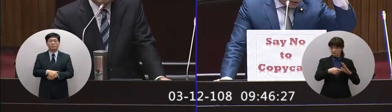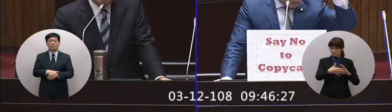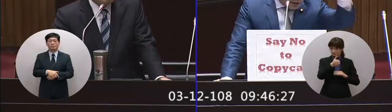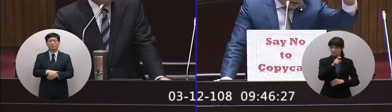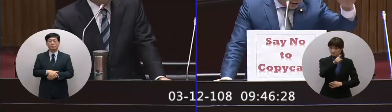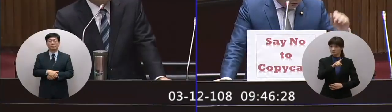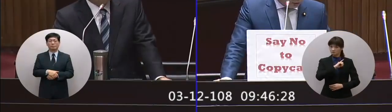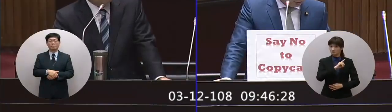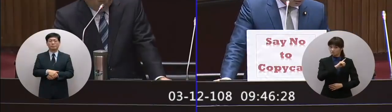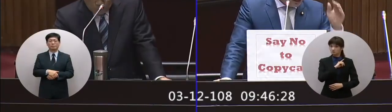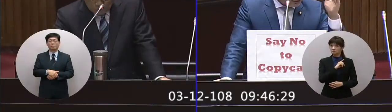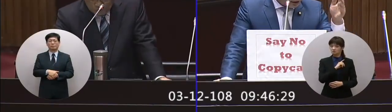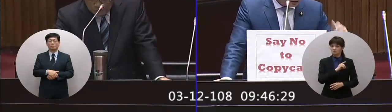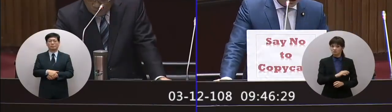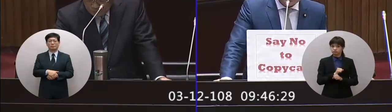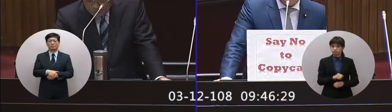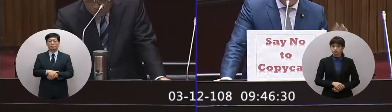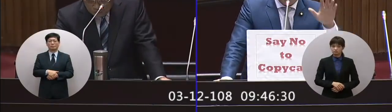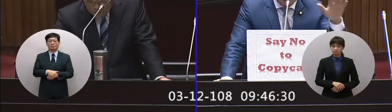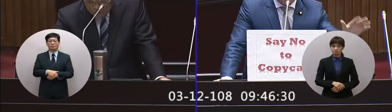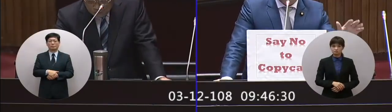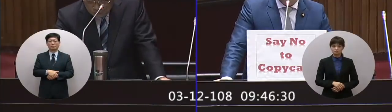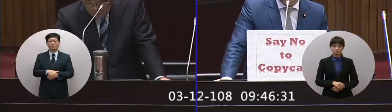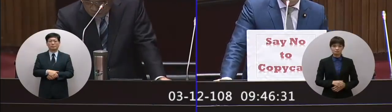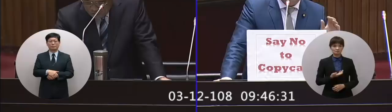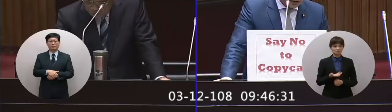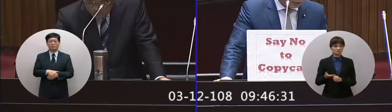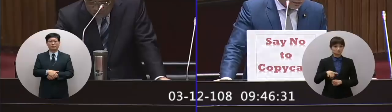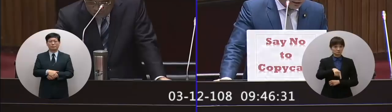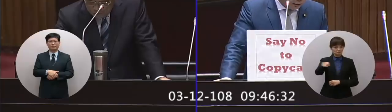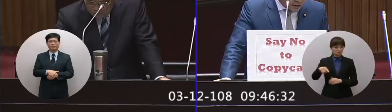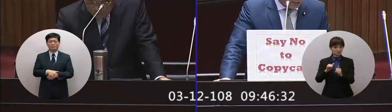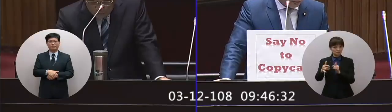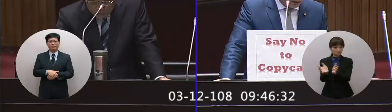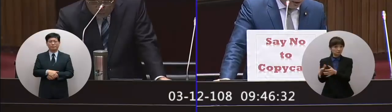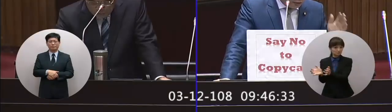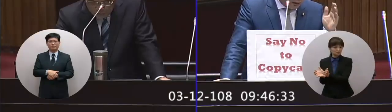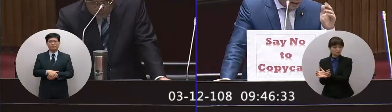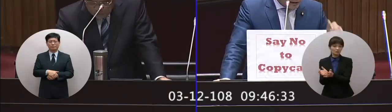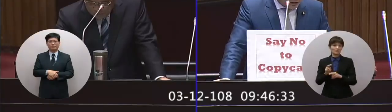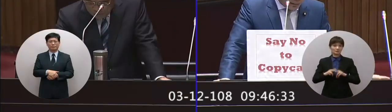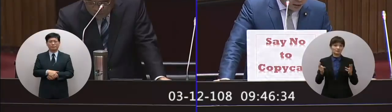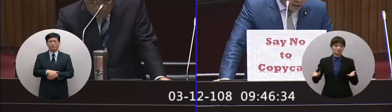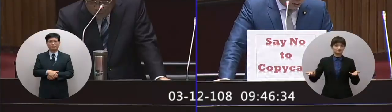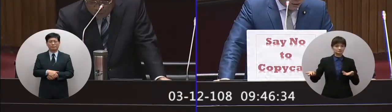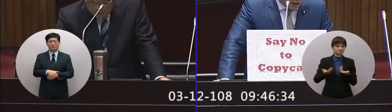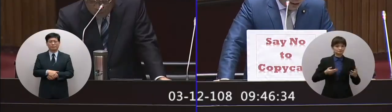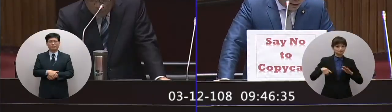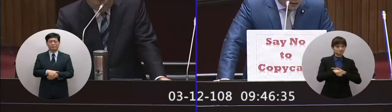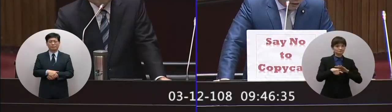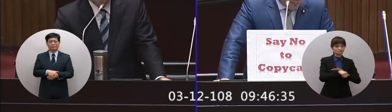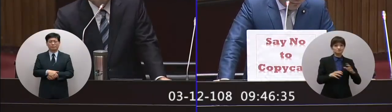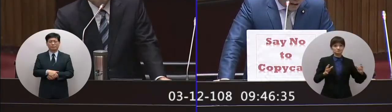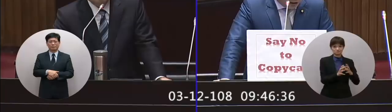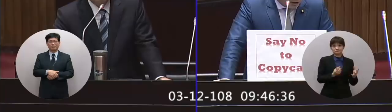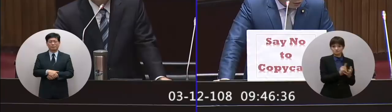你院长的高度，让其他关怀这件事情的民间组织也能够参与，所以院长在这边要承诺，